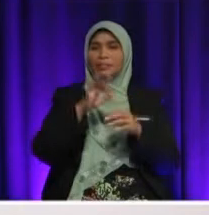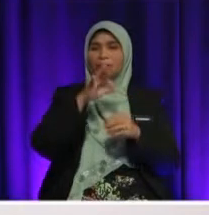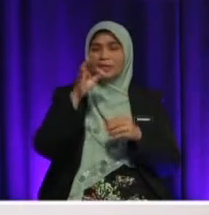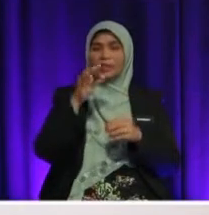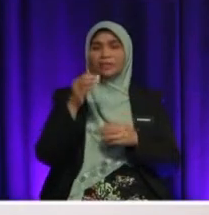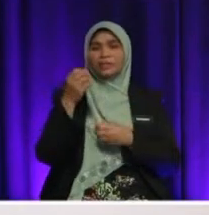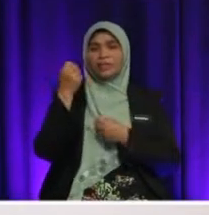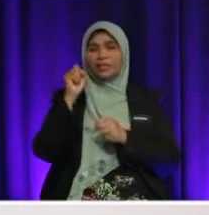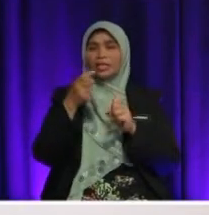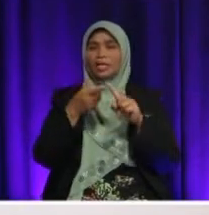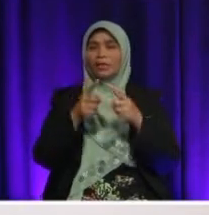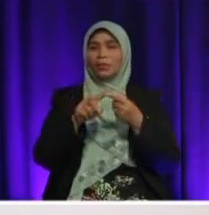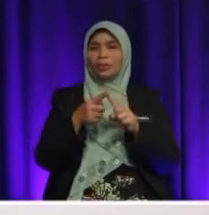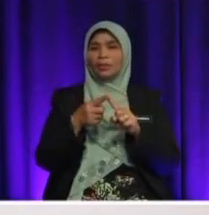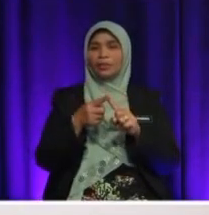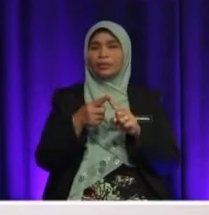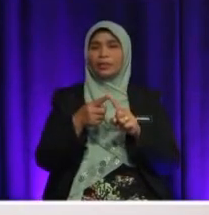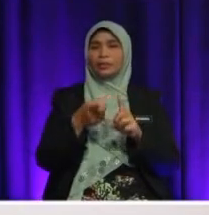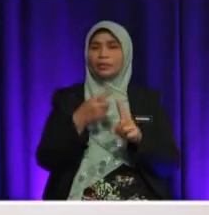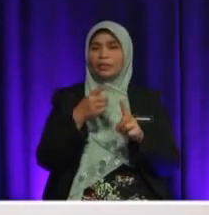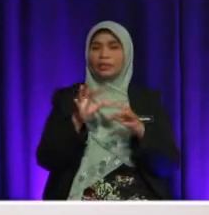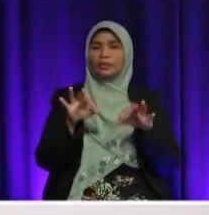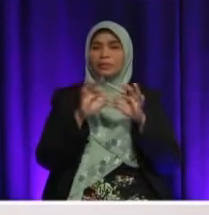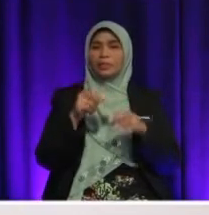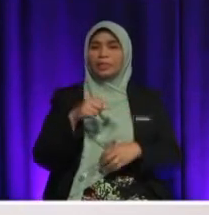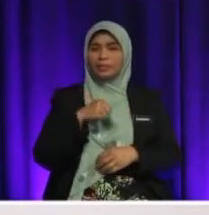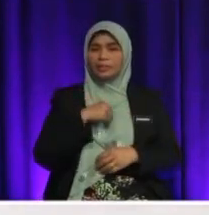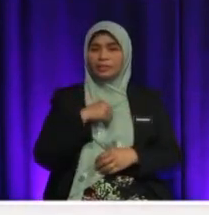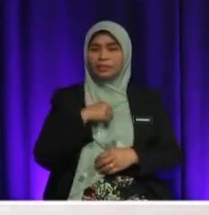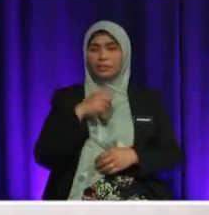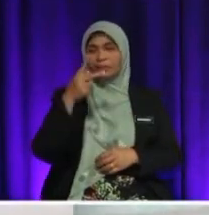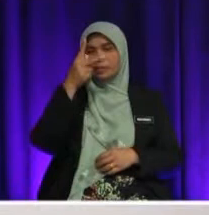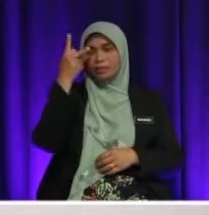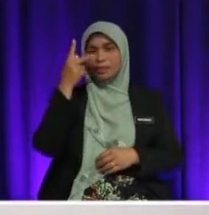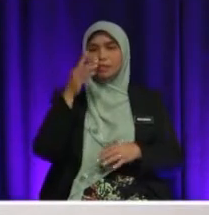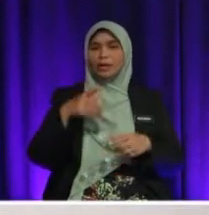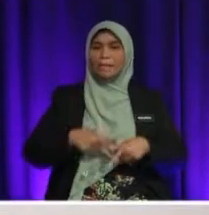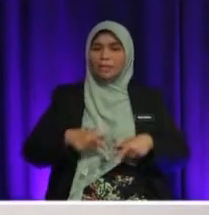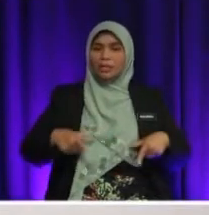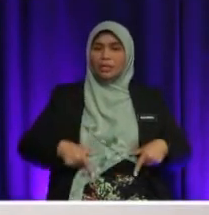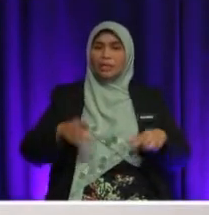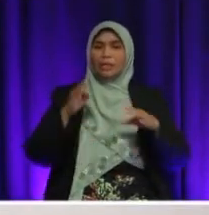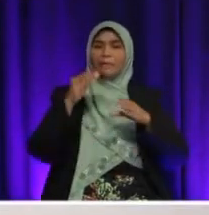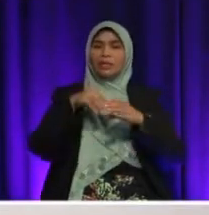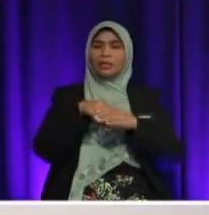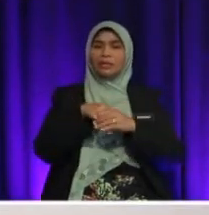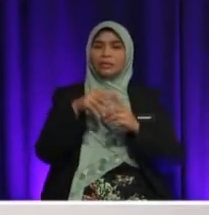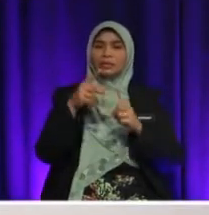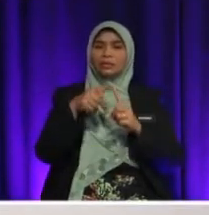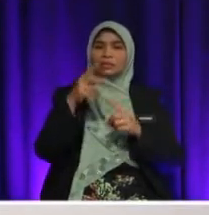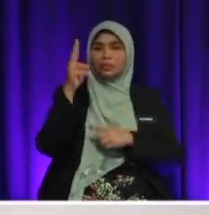setiakawan Hai daripada kepentingan diri sendiri Kernel berani masuk ke dalam hutan untuk